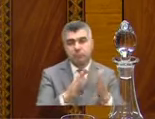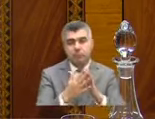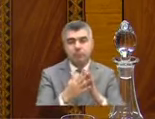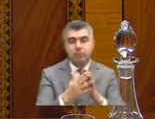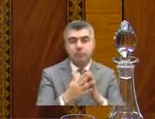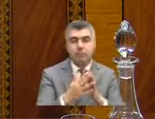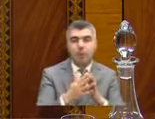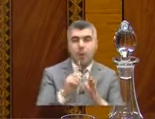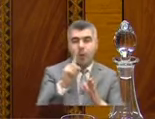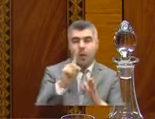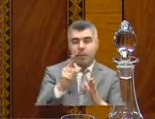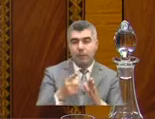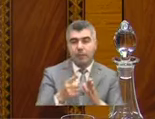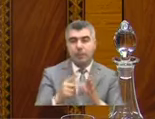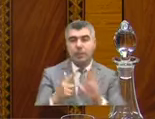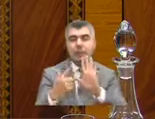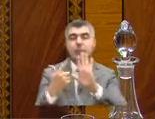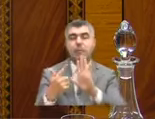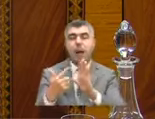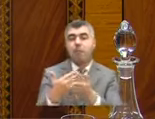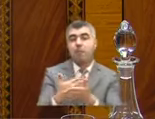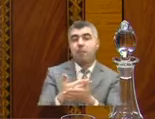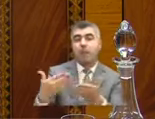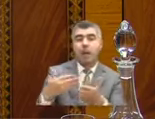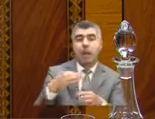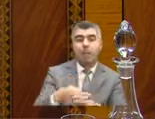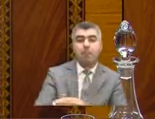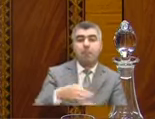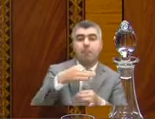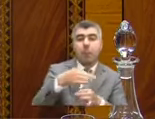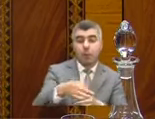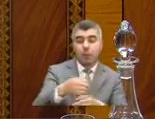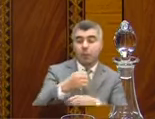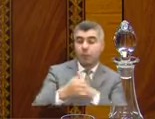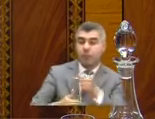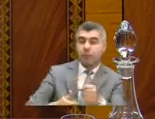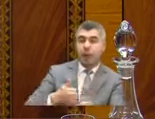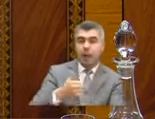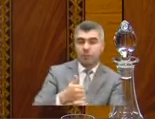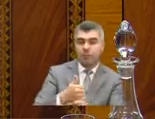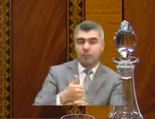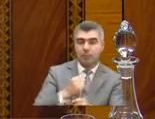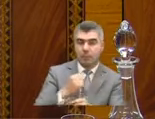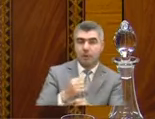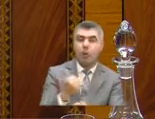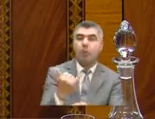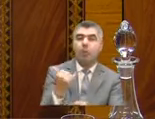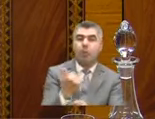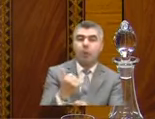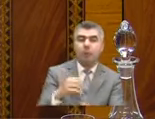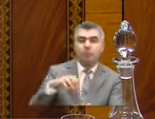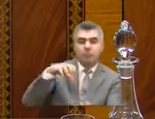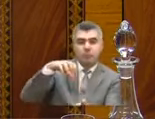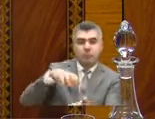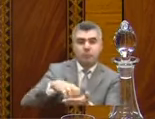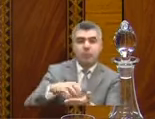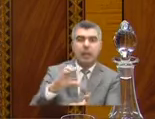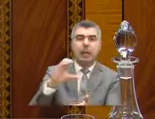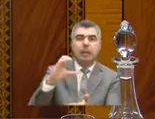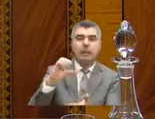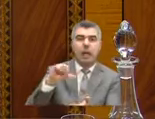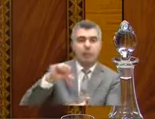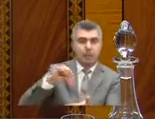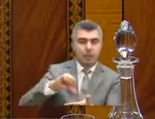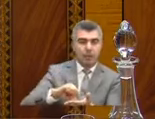من 1.7 مليار متر مكعب سنويا، من أهمها محطة تحلية مياه البحر للدار البيضاء